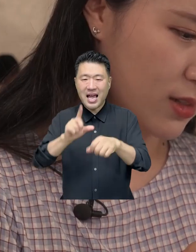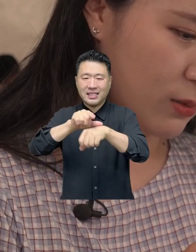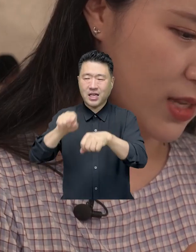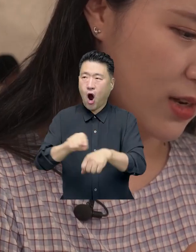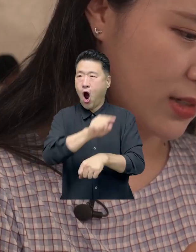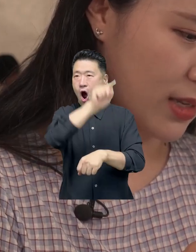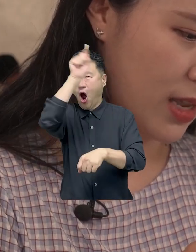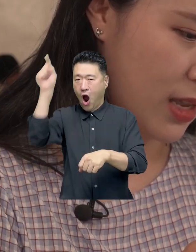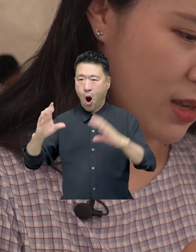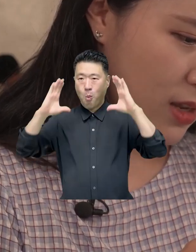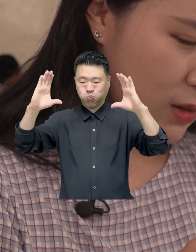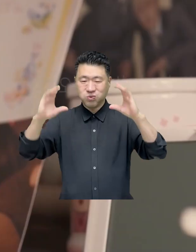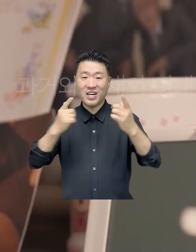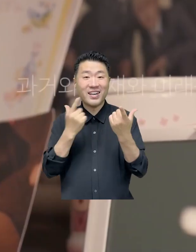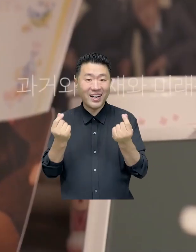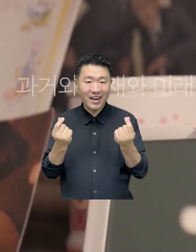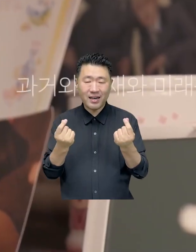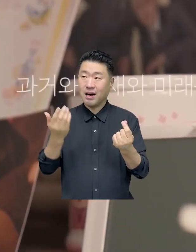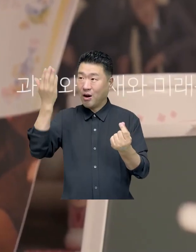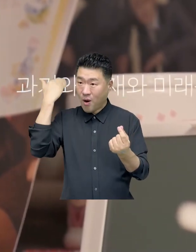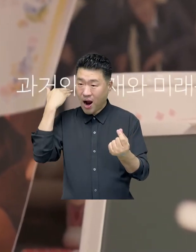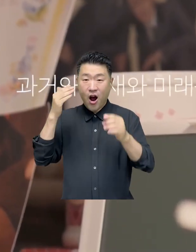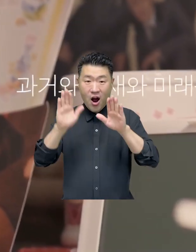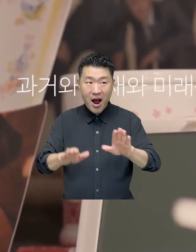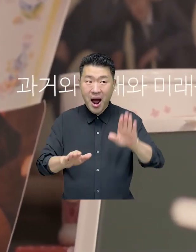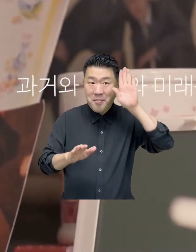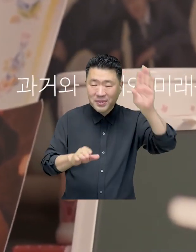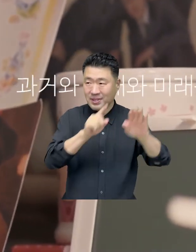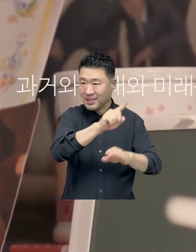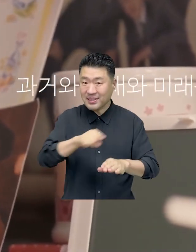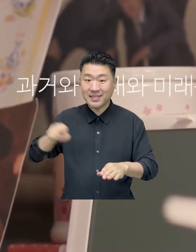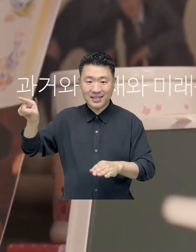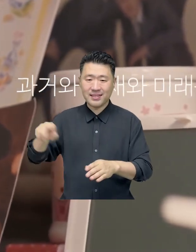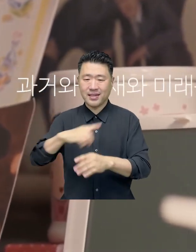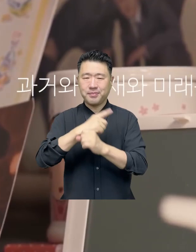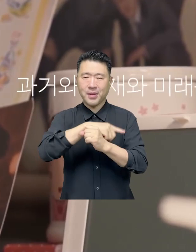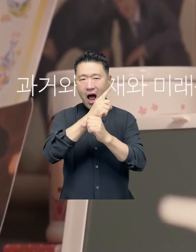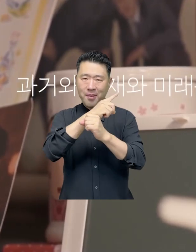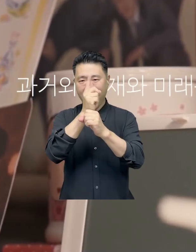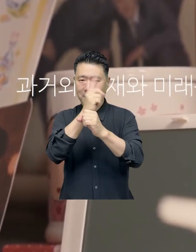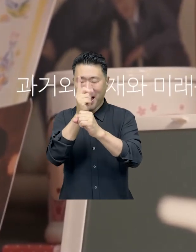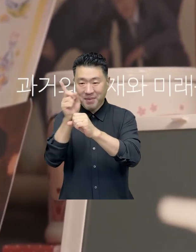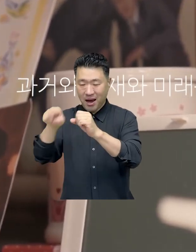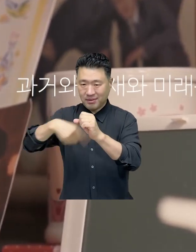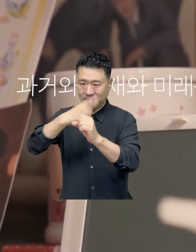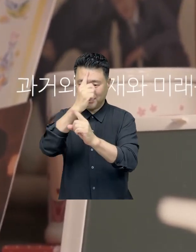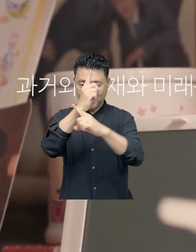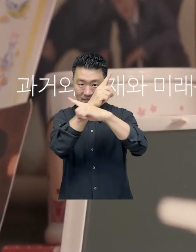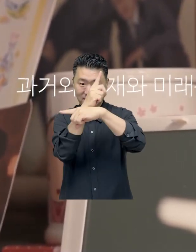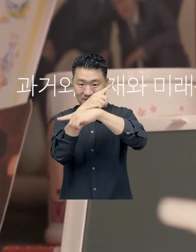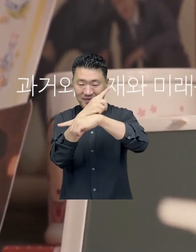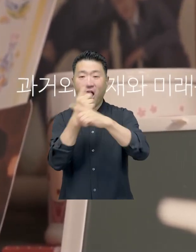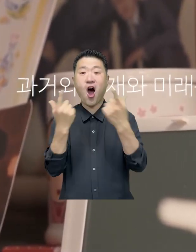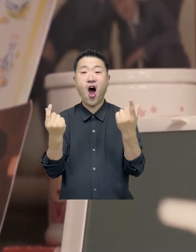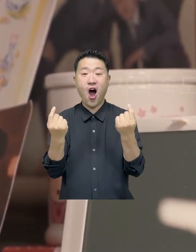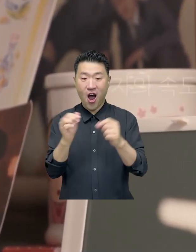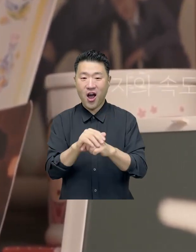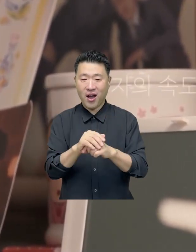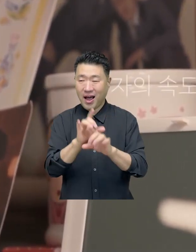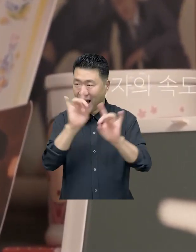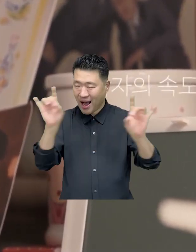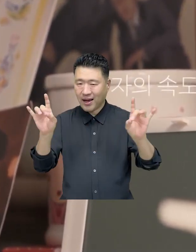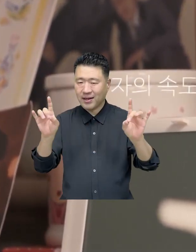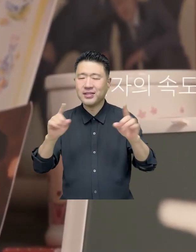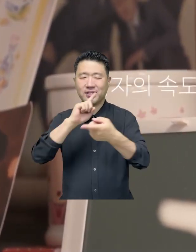시계 같다고 생각해. 과거와 현재와 미래는 시계 속의 초침, 분침, 시침 같아.